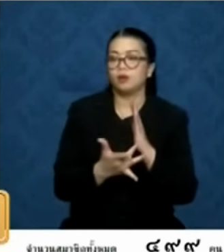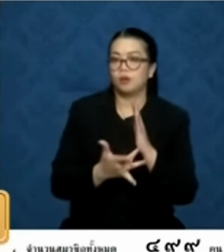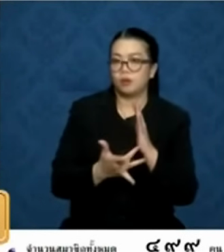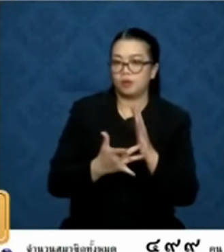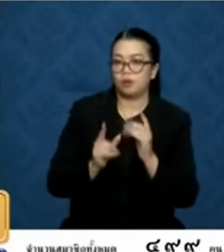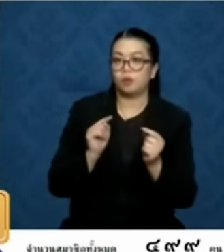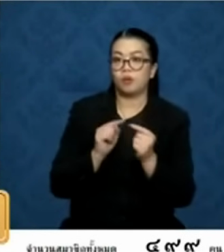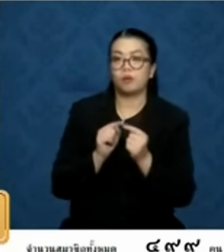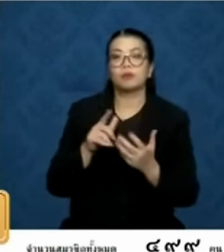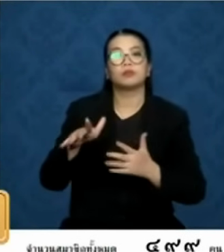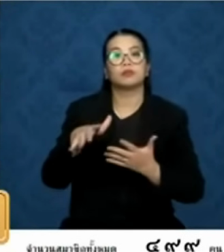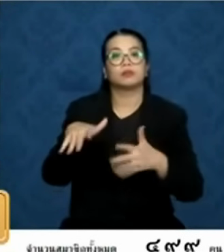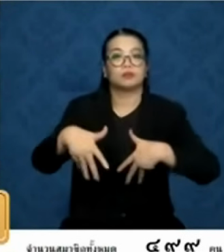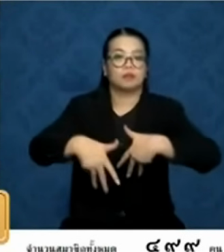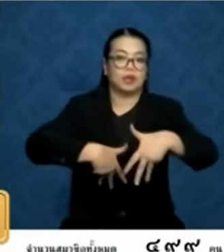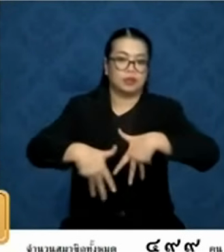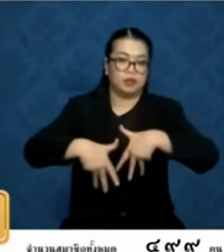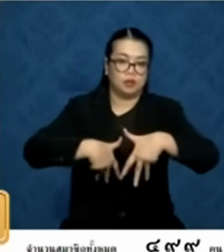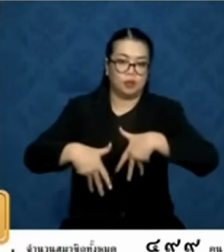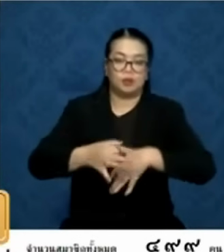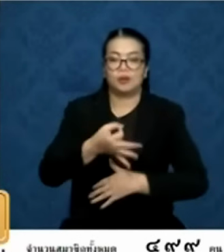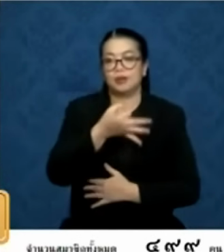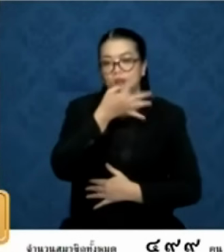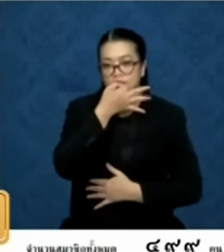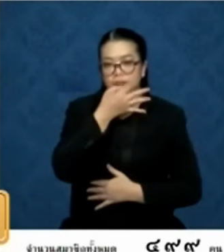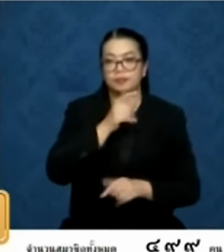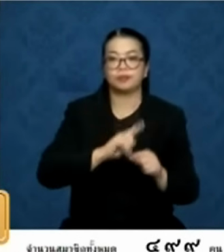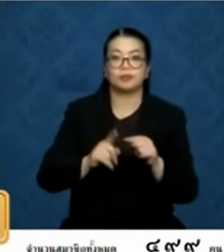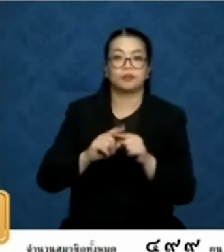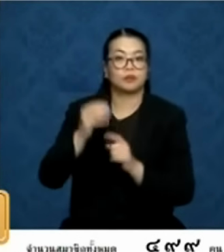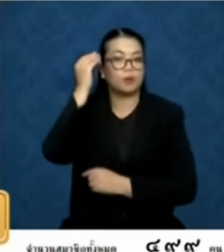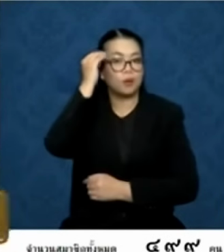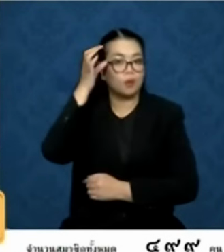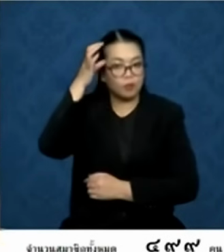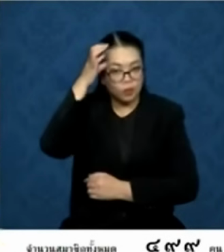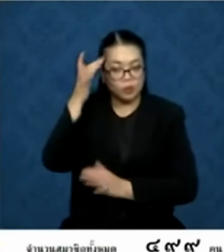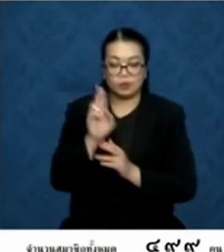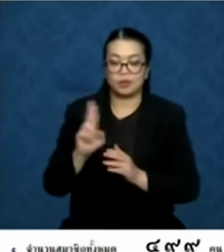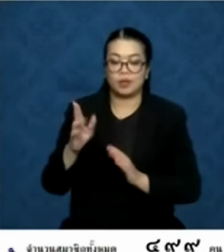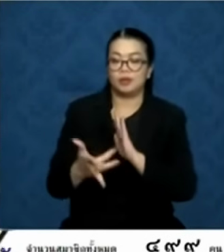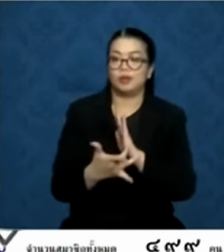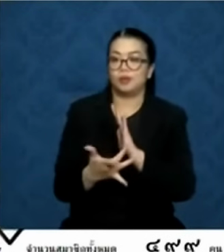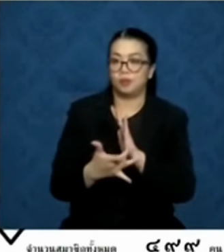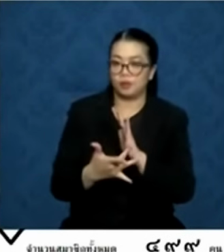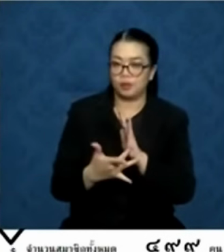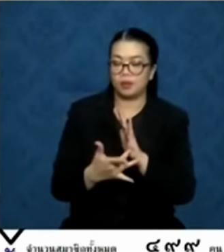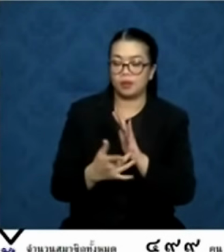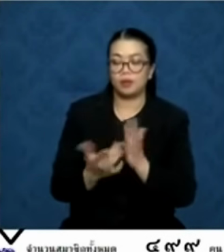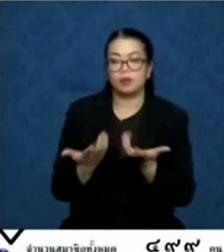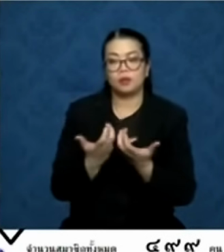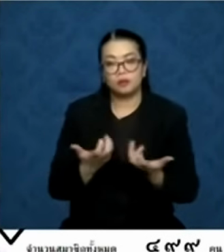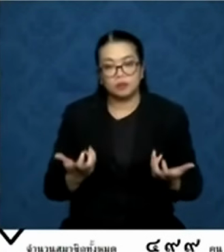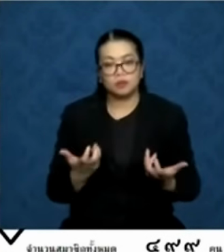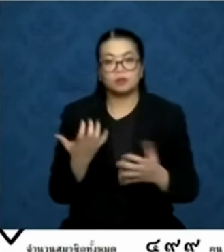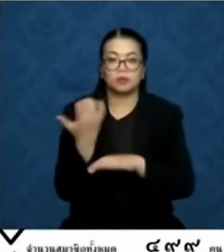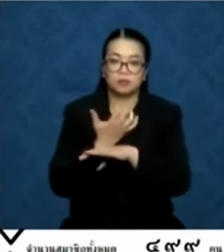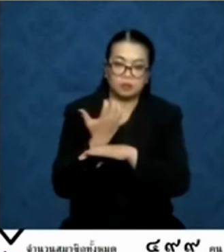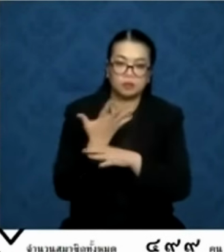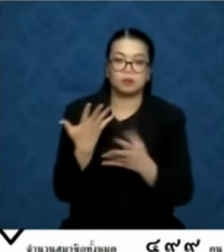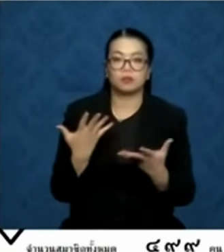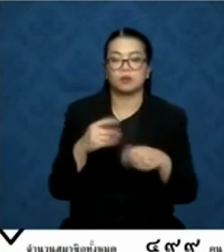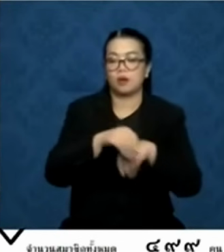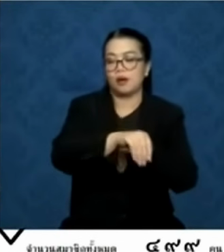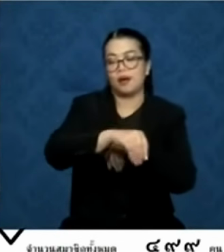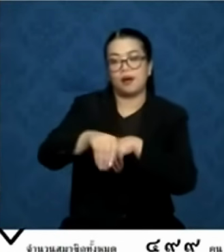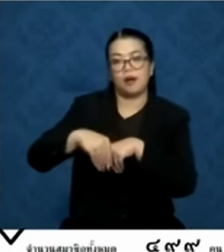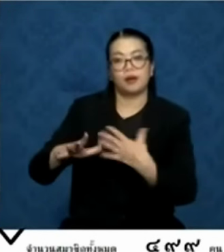แก่ประชาชนทุกสาขาอาชีพสร้างความรู้การใช้เทคโนโลยีดิจิตอลสื่อออนไลน์โครงข่